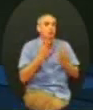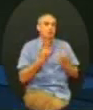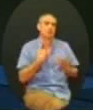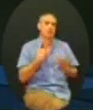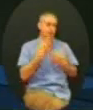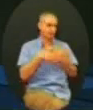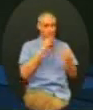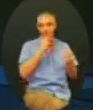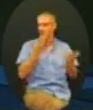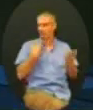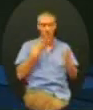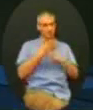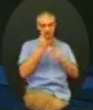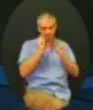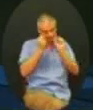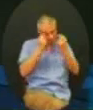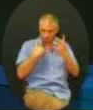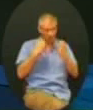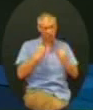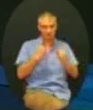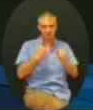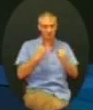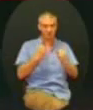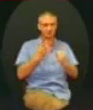אני אגמור את דבר. אנחנו נכנסים פה לרזולוציה שלא בטוחה ש...